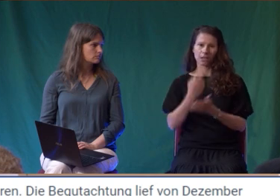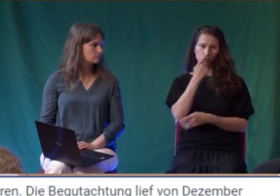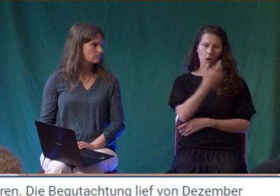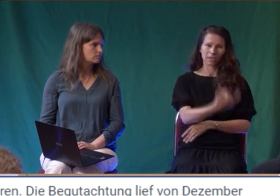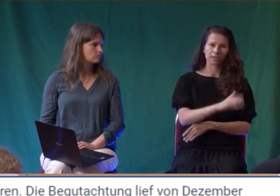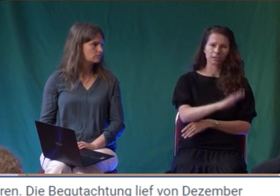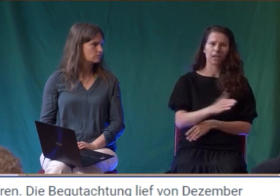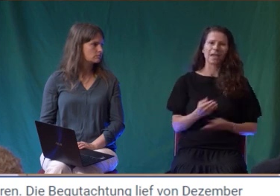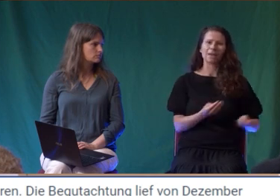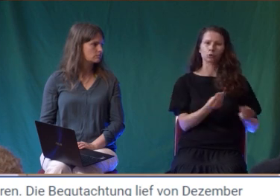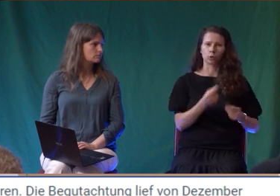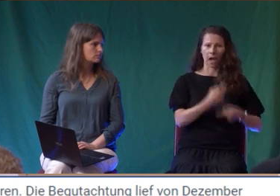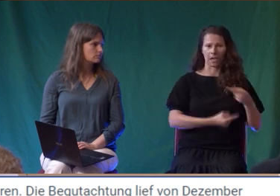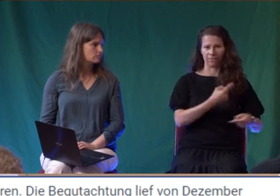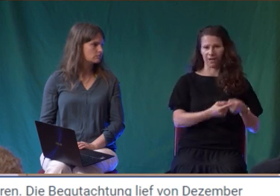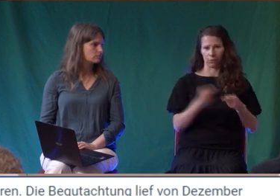beeinträchtigt